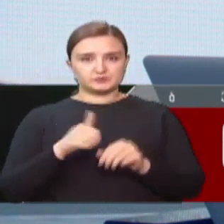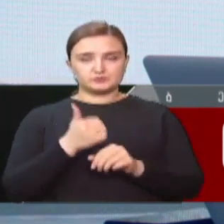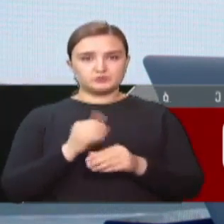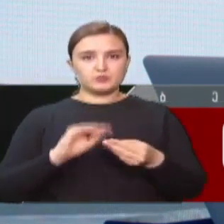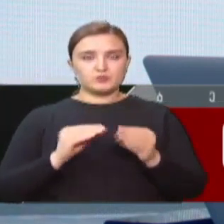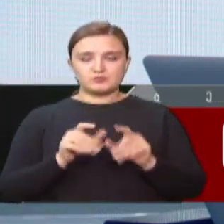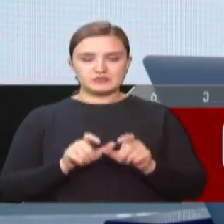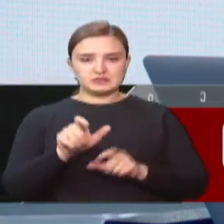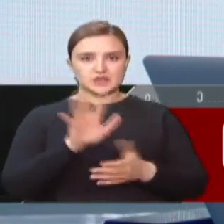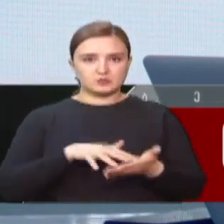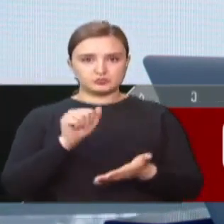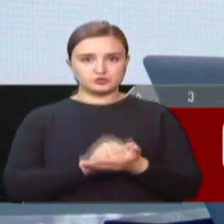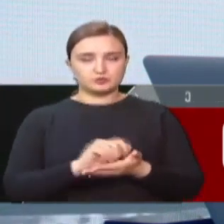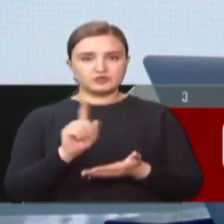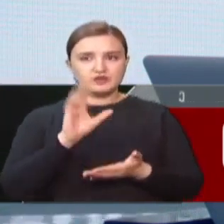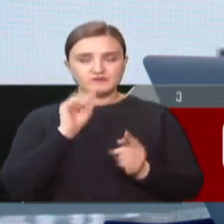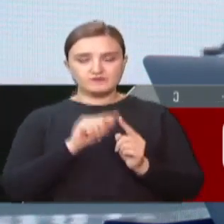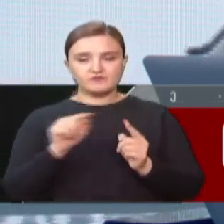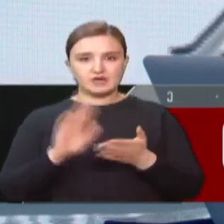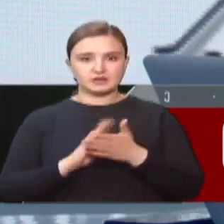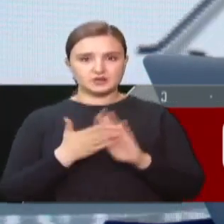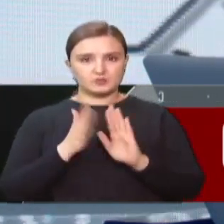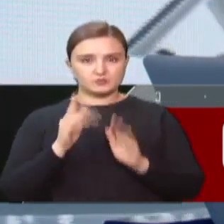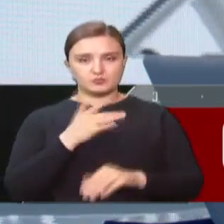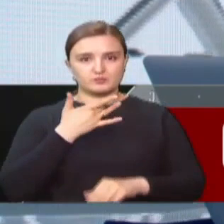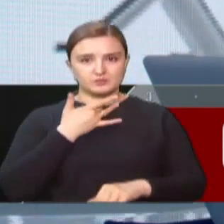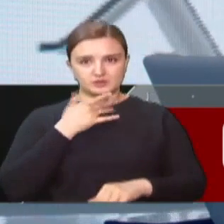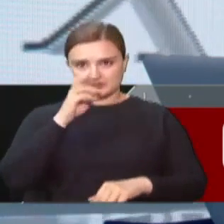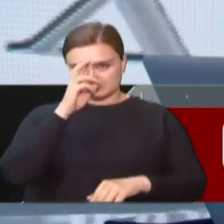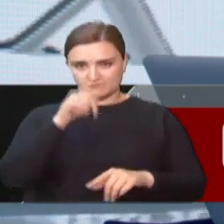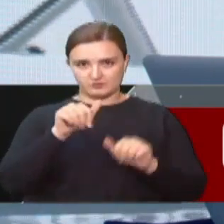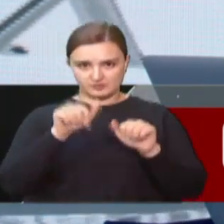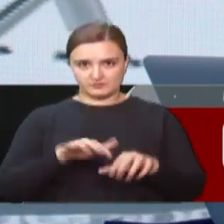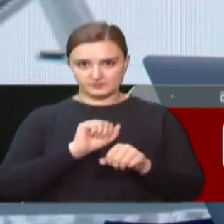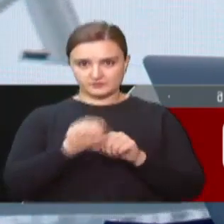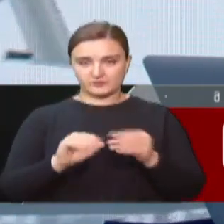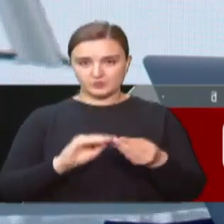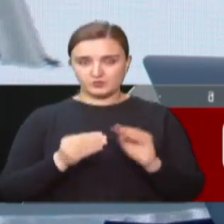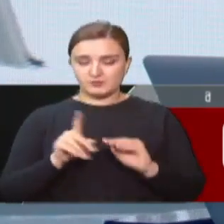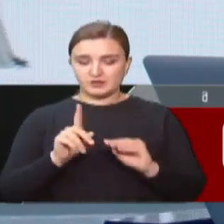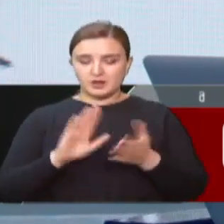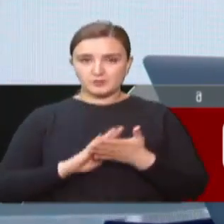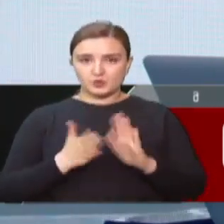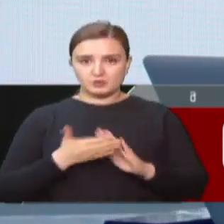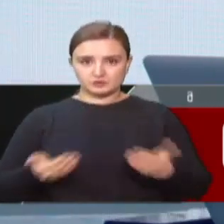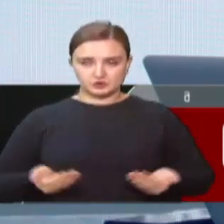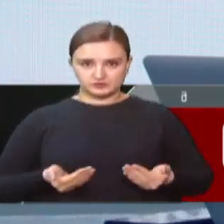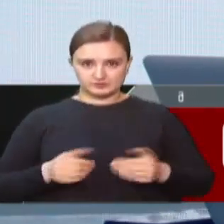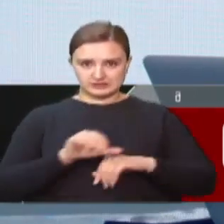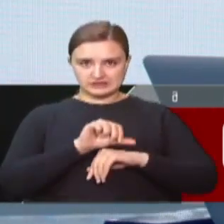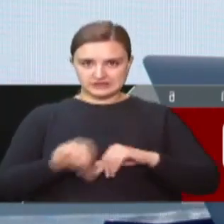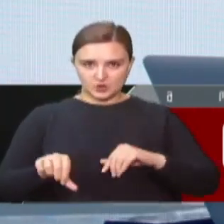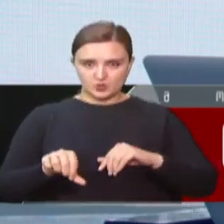კვლავ მოუგვარებელია. Როგორც და რავადებში გეგმავს ადგილობრივი მთავრობა არსებული პრობლემების გადალახვას და მანამდე რა პირობებში ცხოვრობენ საოკუპაციო